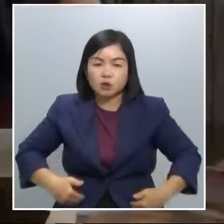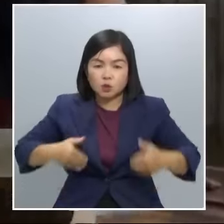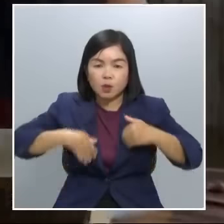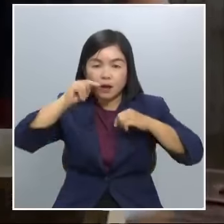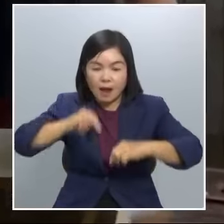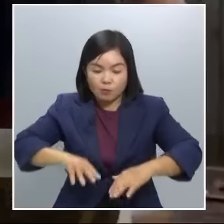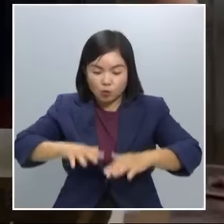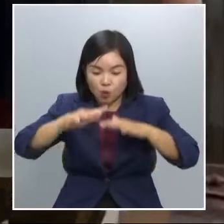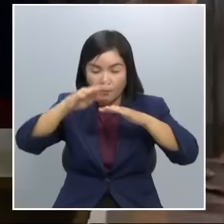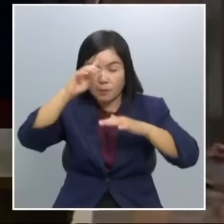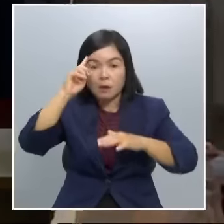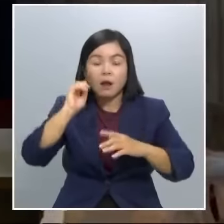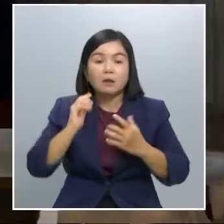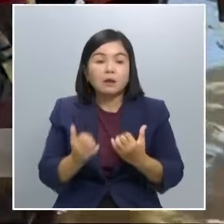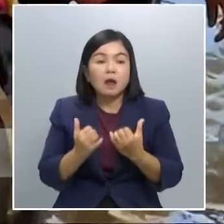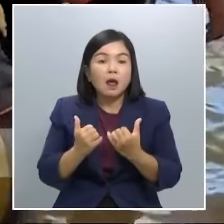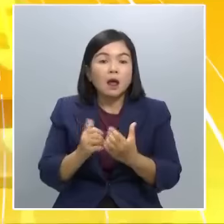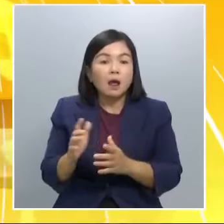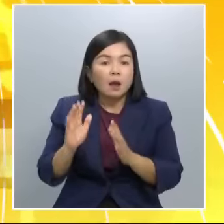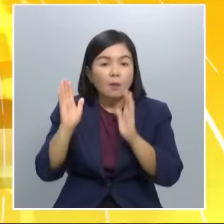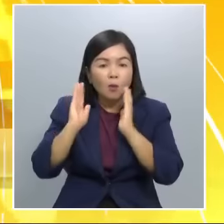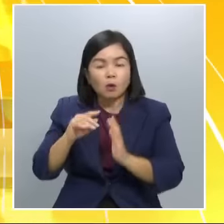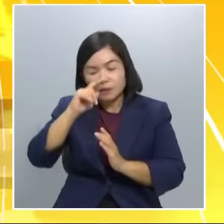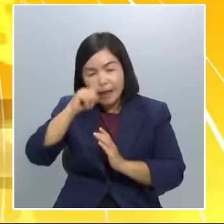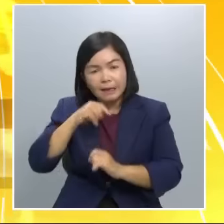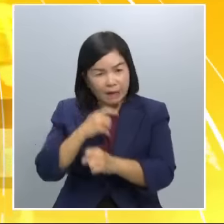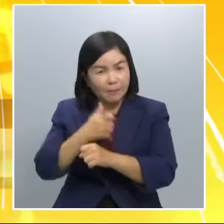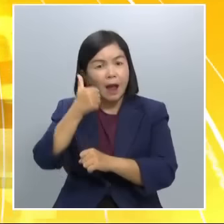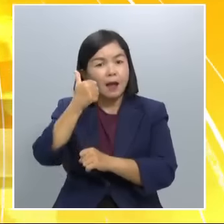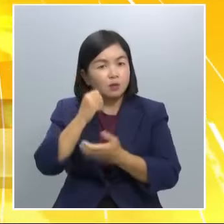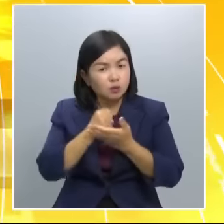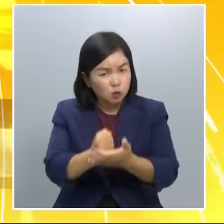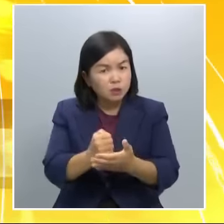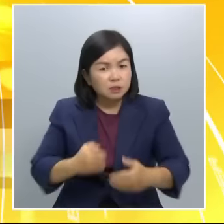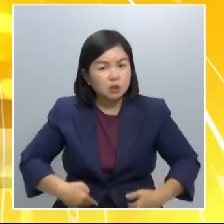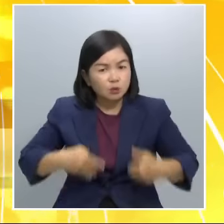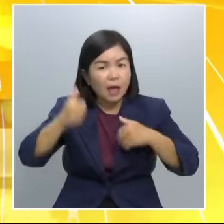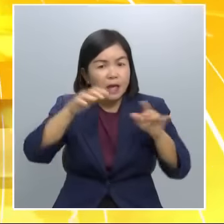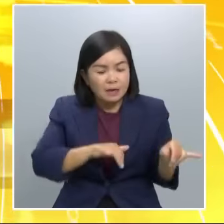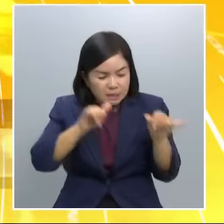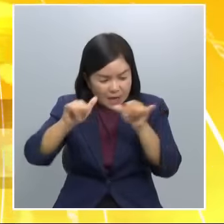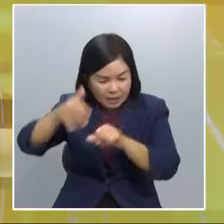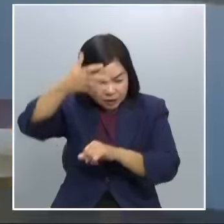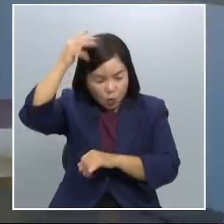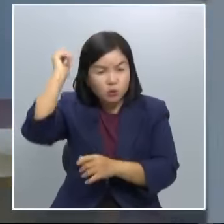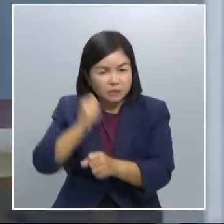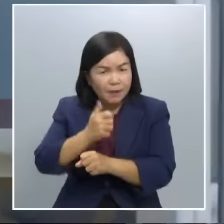อันนี้ไม่มีอะไรที่กู้ภัยประเทศนี้ทำไม่ได้หรอก ค่ะ ย้ายสิงโตยังได้เลยจะบอก